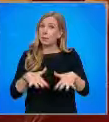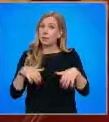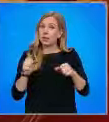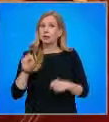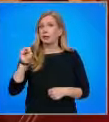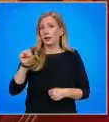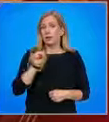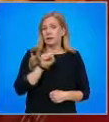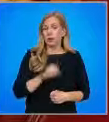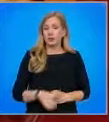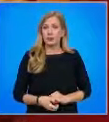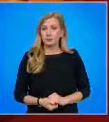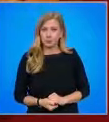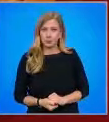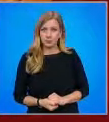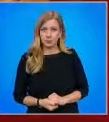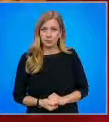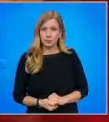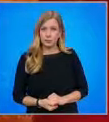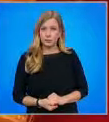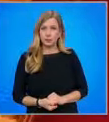парламентарно представените формации.